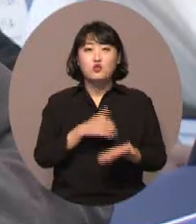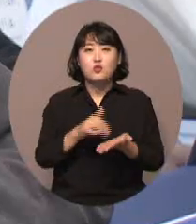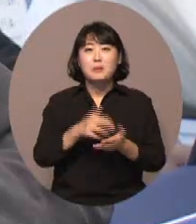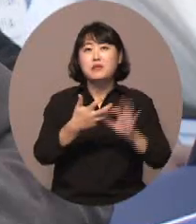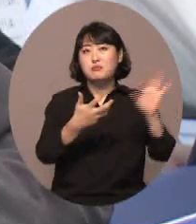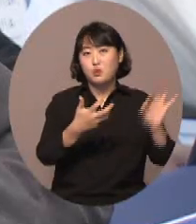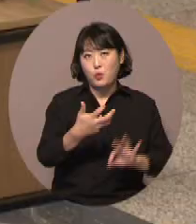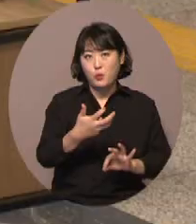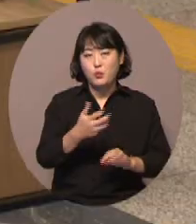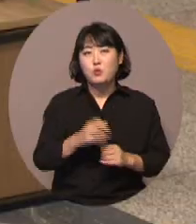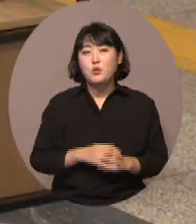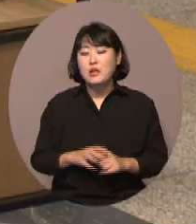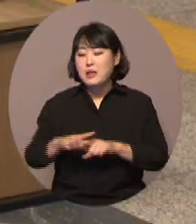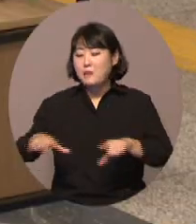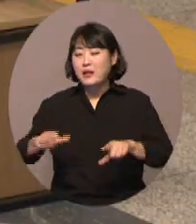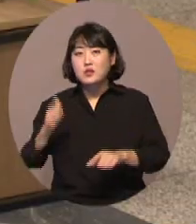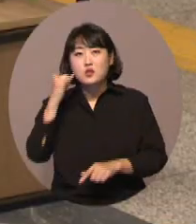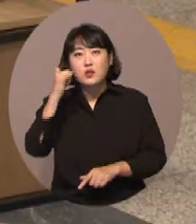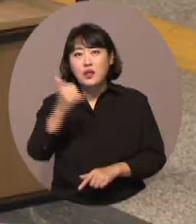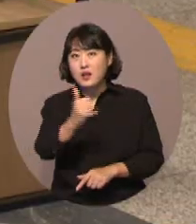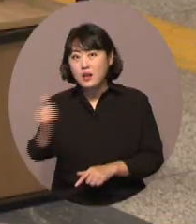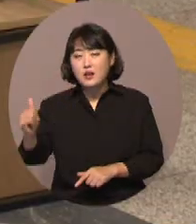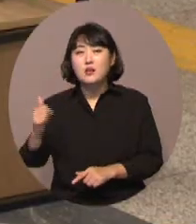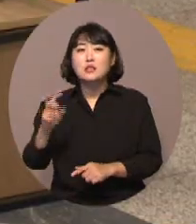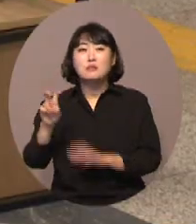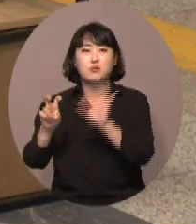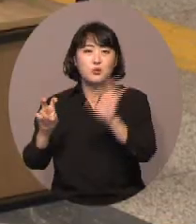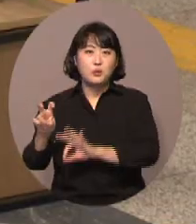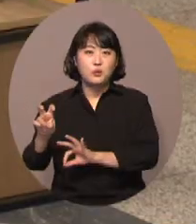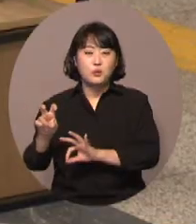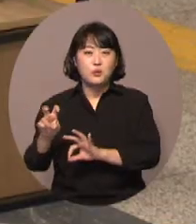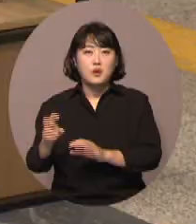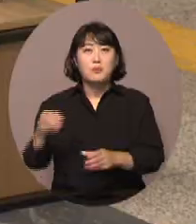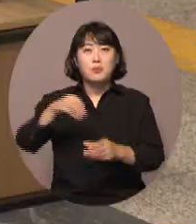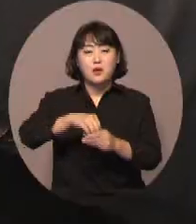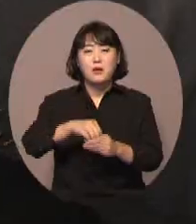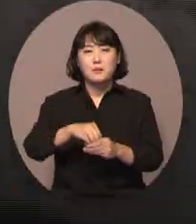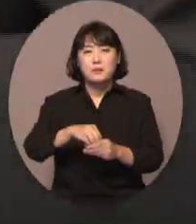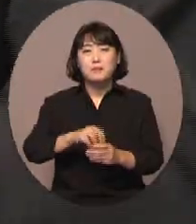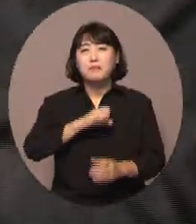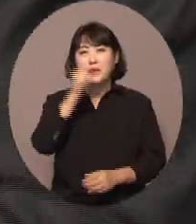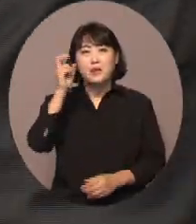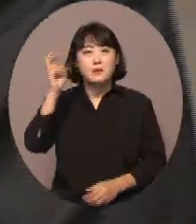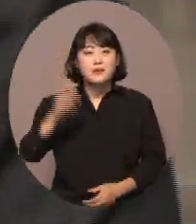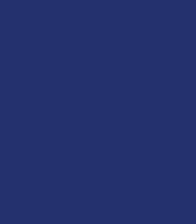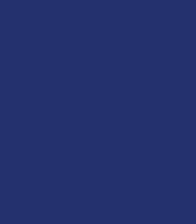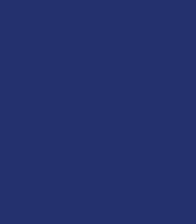80%, 일반 국민 여론조사 20%가 각각 반영됩니다.